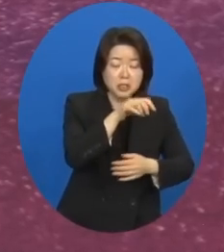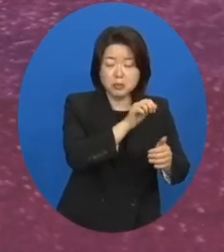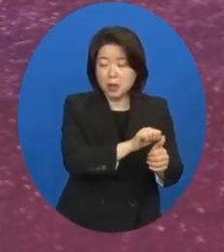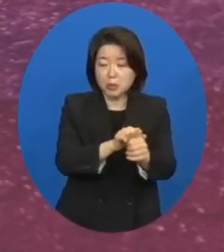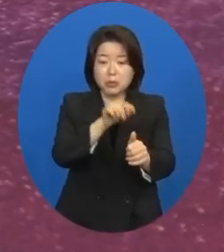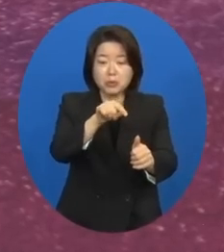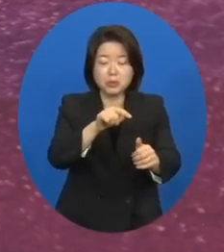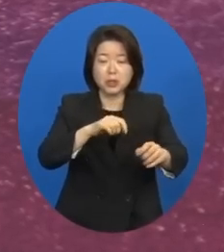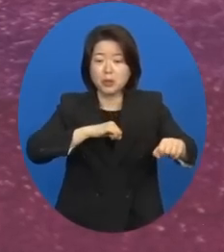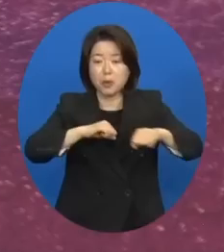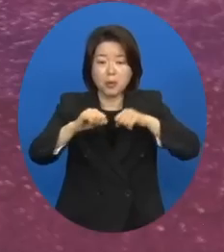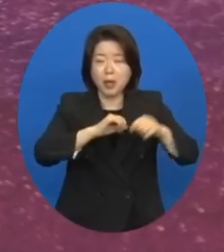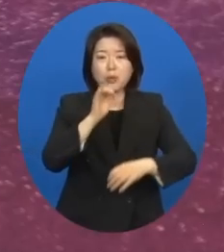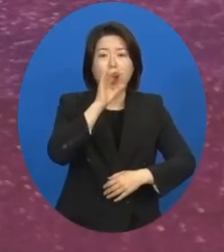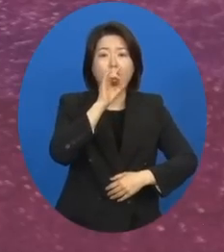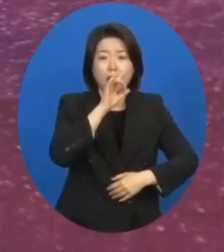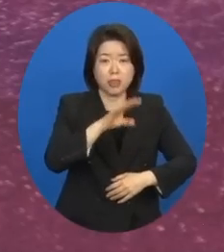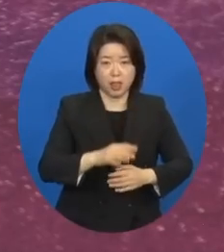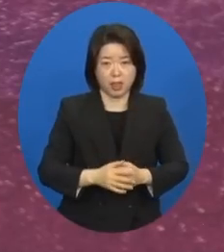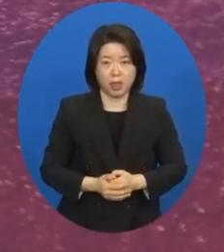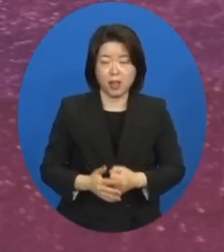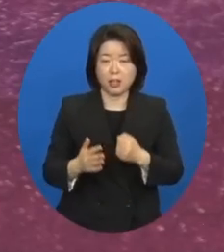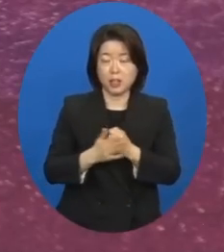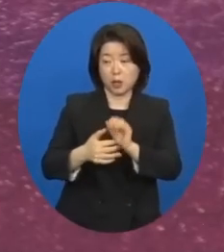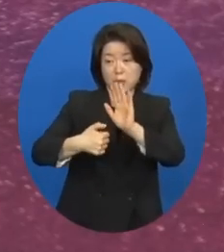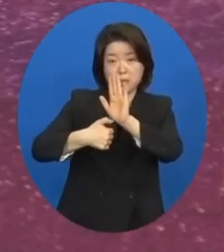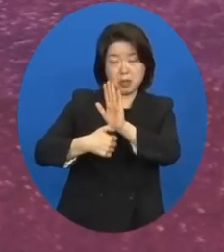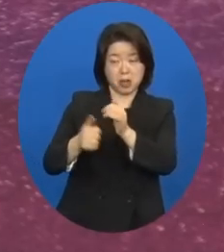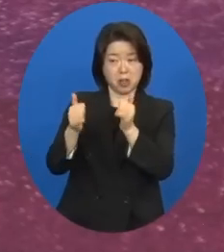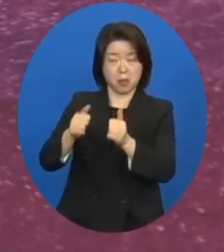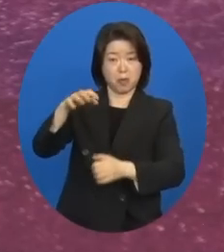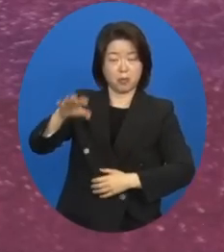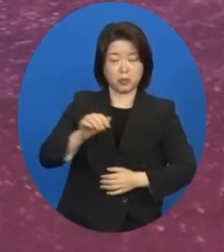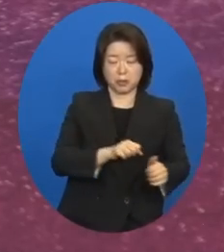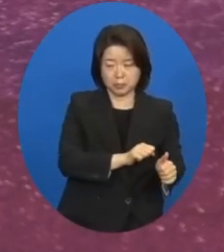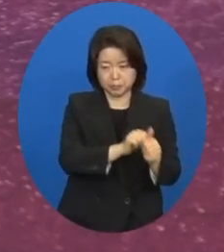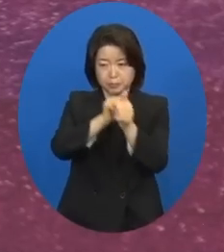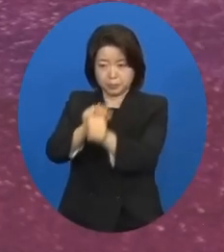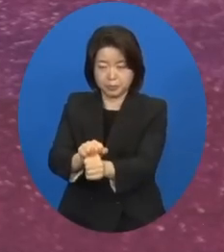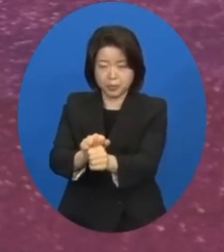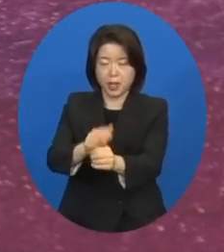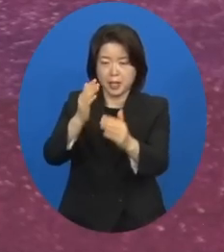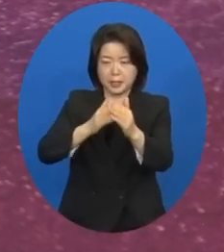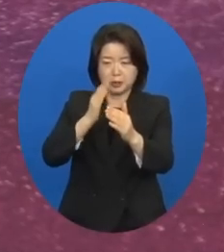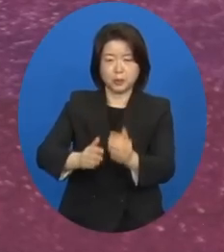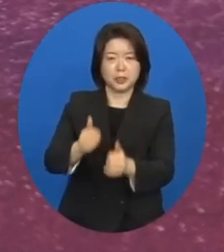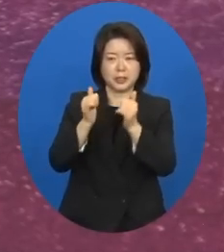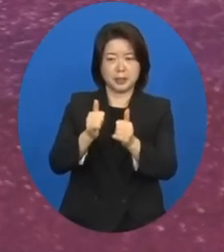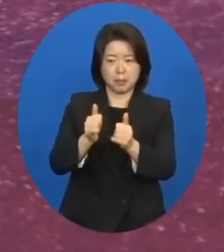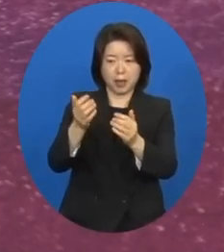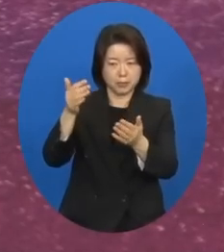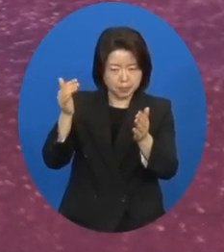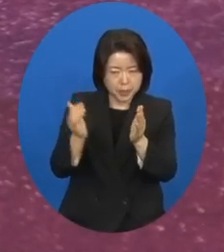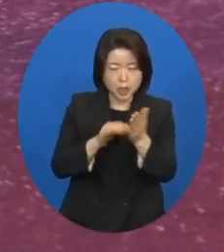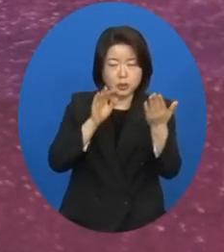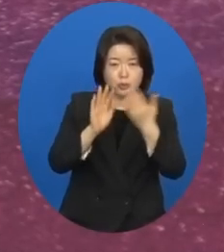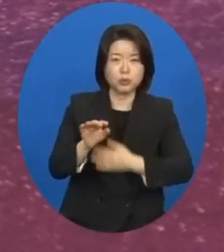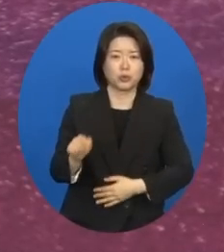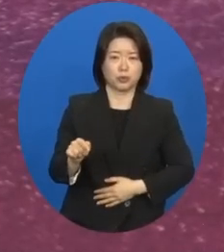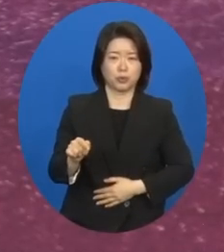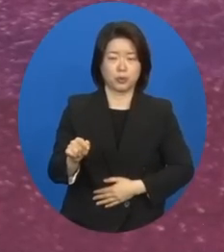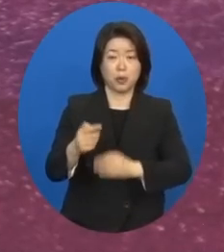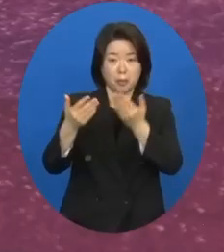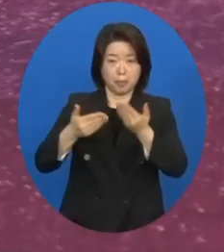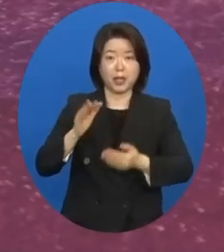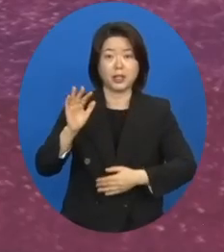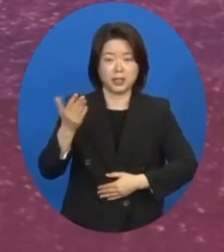없었습니다. 그래서 이 빌라도 법정에 가서 정식으로 재판을 한 이후에 재판을 해야 되는 그러한 상황